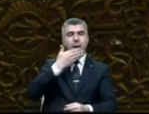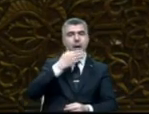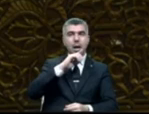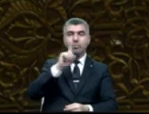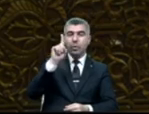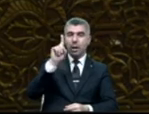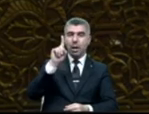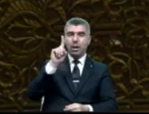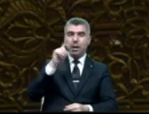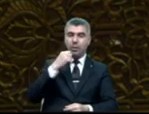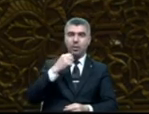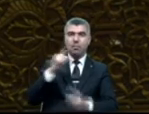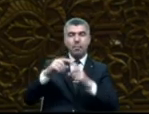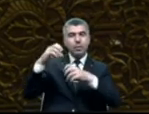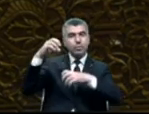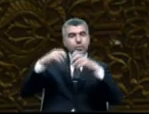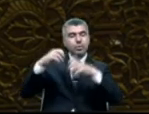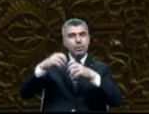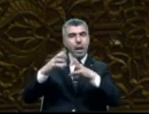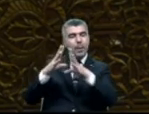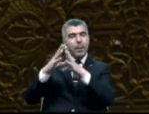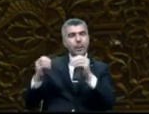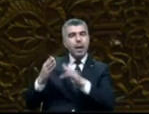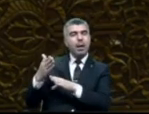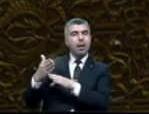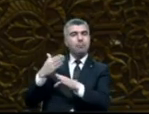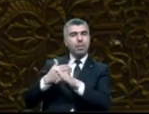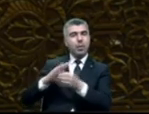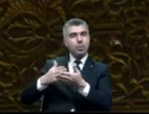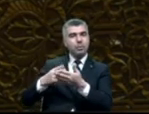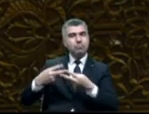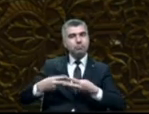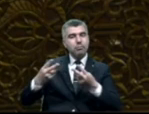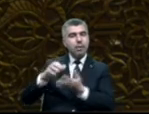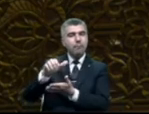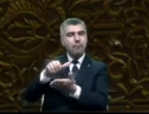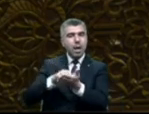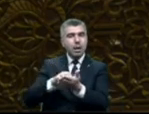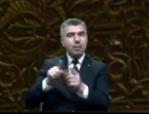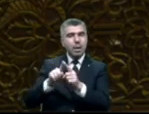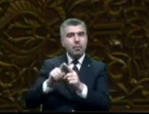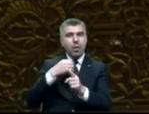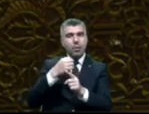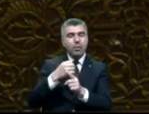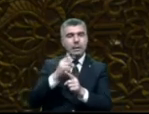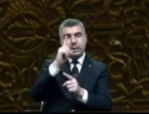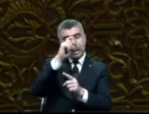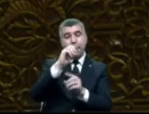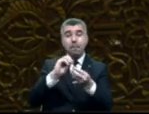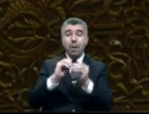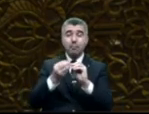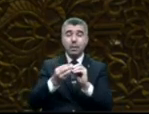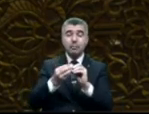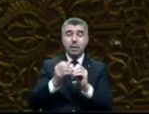لله الذي من علينا بنعمة المطر بعد الجفاف الحاد وموسم فلاحي يعد من أسوأ المواسم الفلاحية